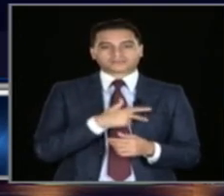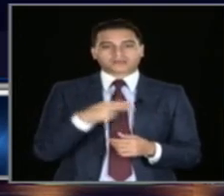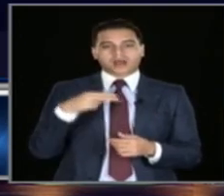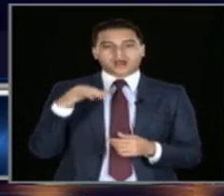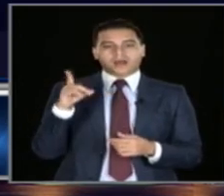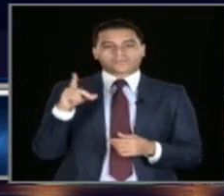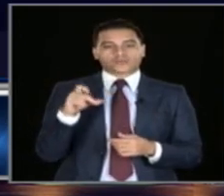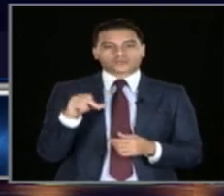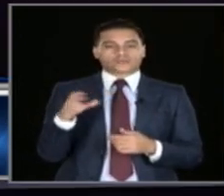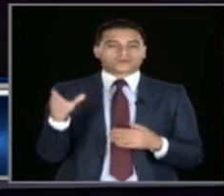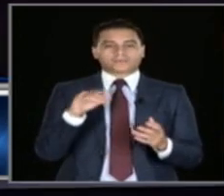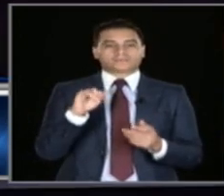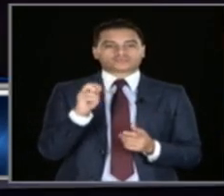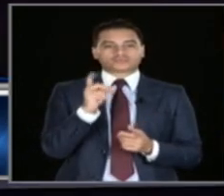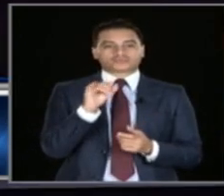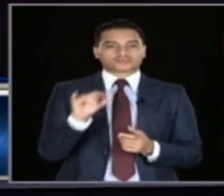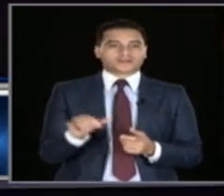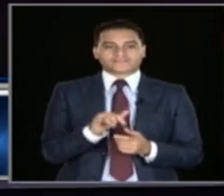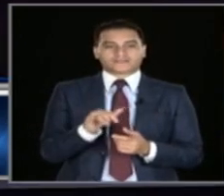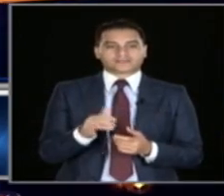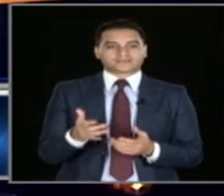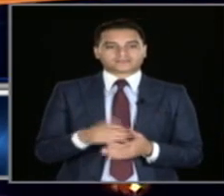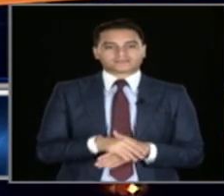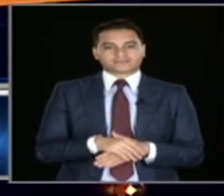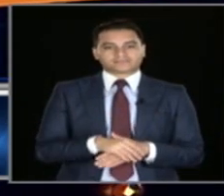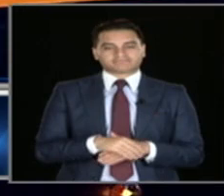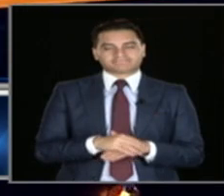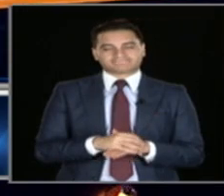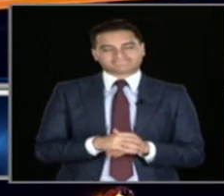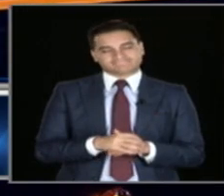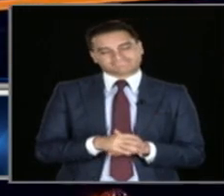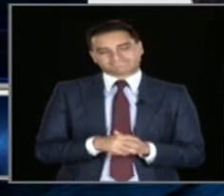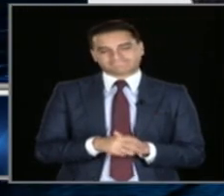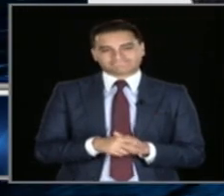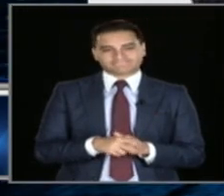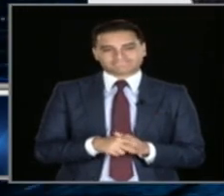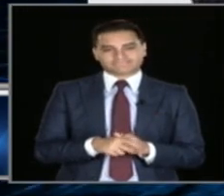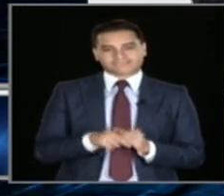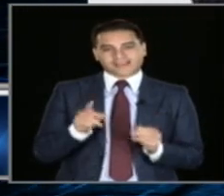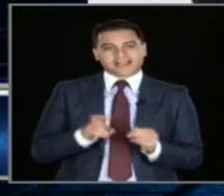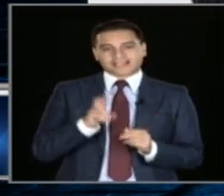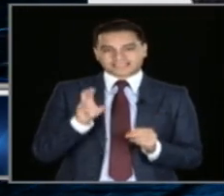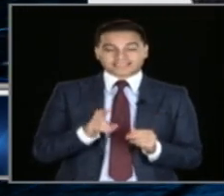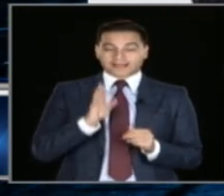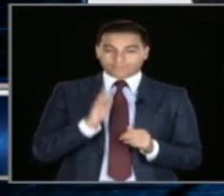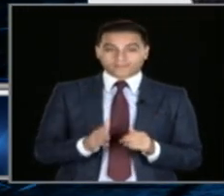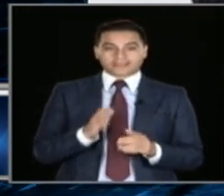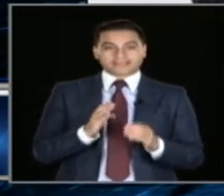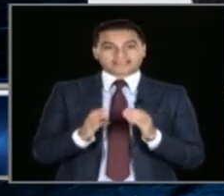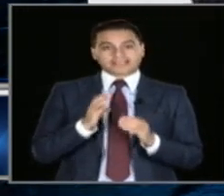مصطفى. ايوه يا عبلة، عمرو مصطفى. لا حاولت تدوسي على طول، ما لحقتش والله اللف حتى. اسئله كانت ممكن تتجاوب.